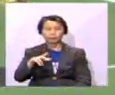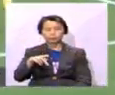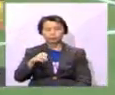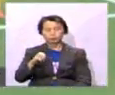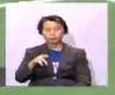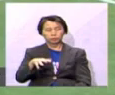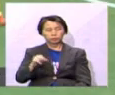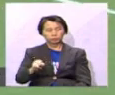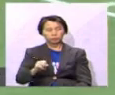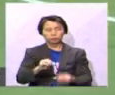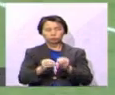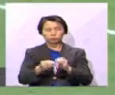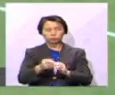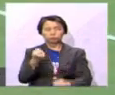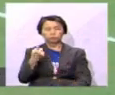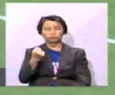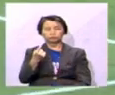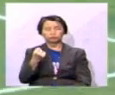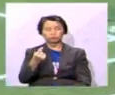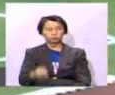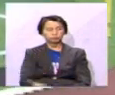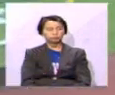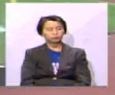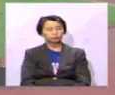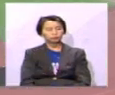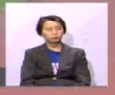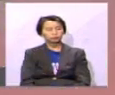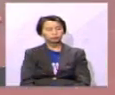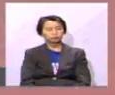tangga ke-11.